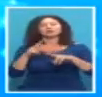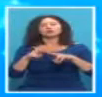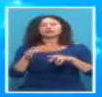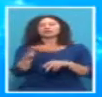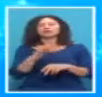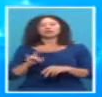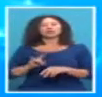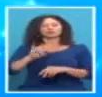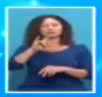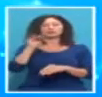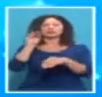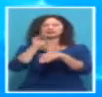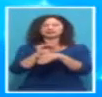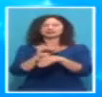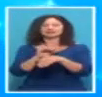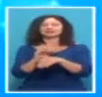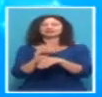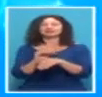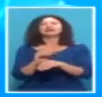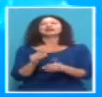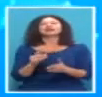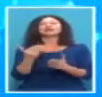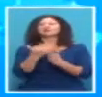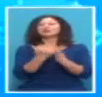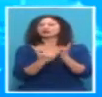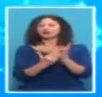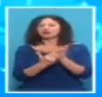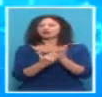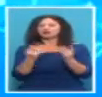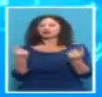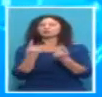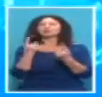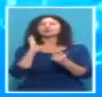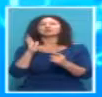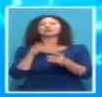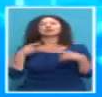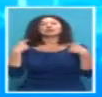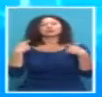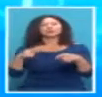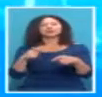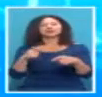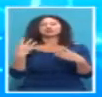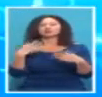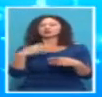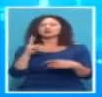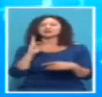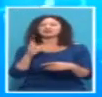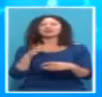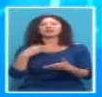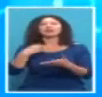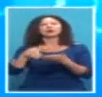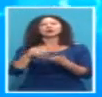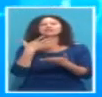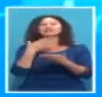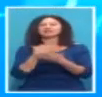«Аэропорт». Дополнительно к этому в рамках программы «Нурлы жер» в микрорайоне «Юбилейный» будет реализовано еще 40 квартир. Для приобретения собственных